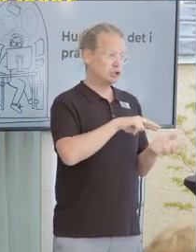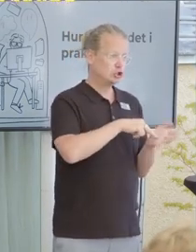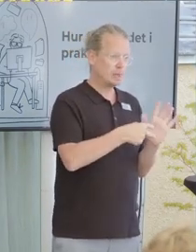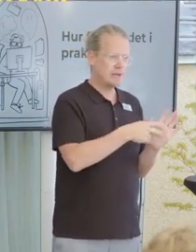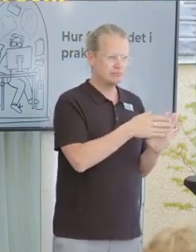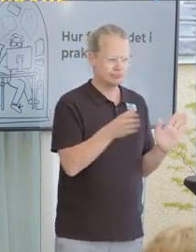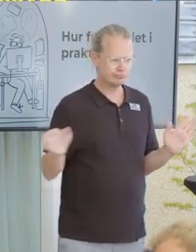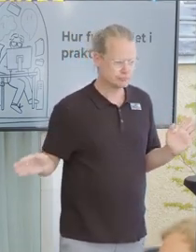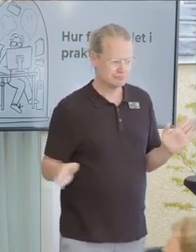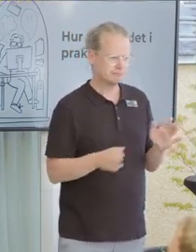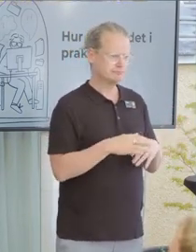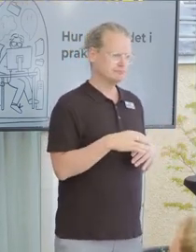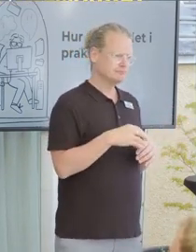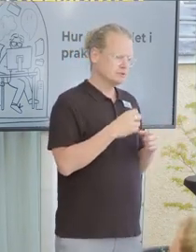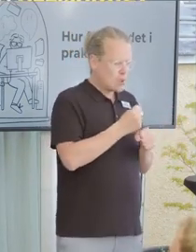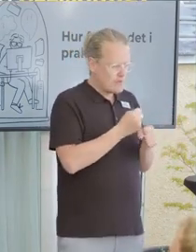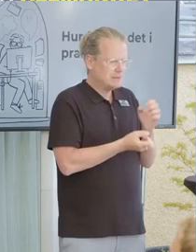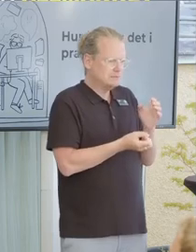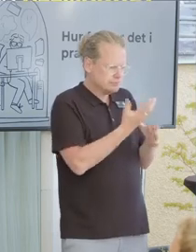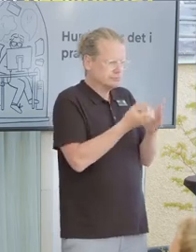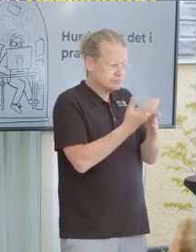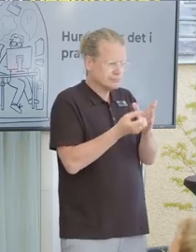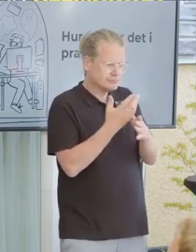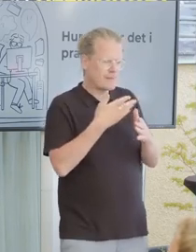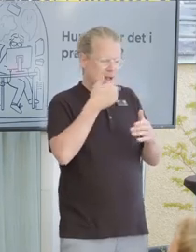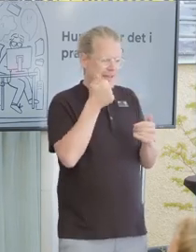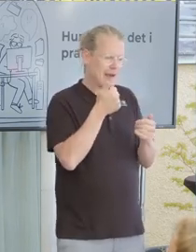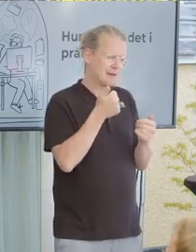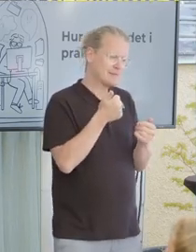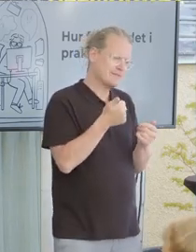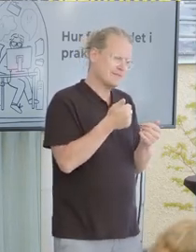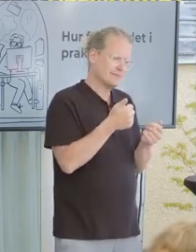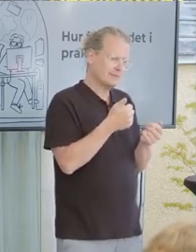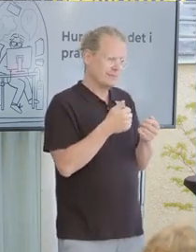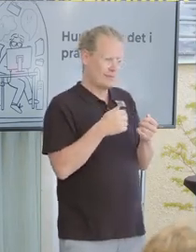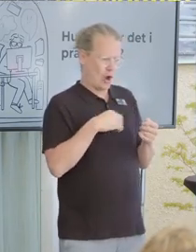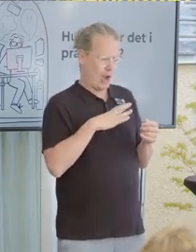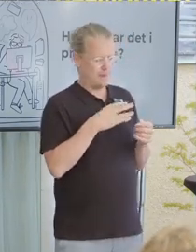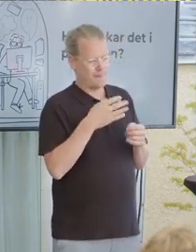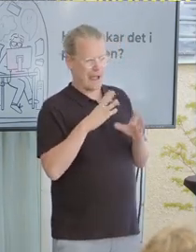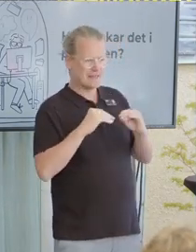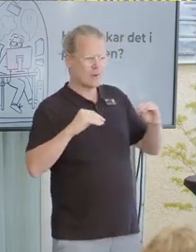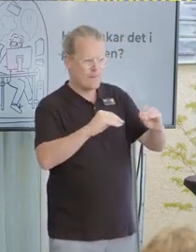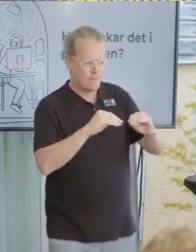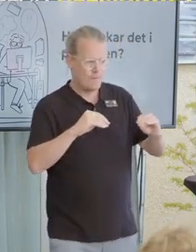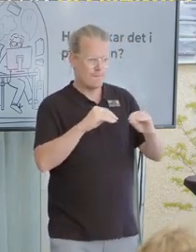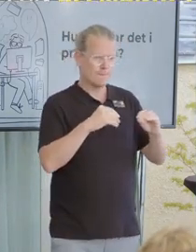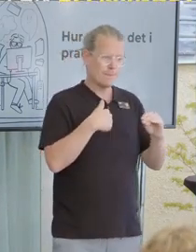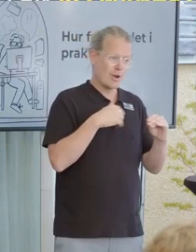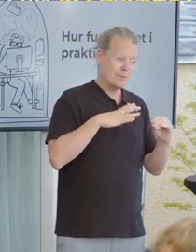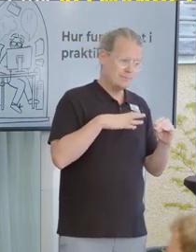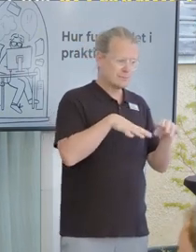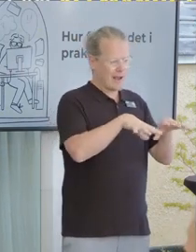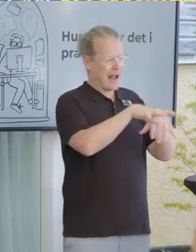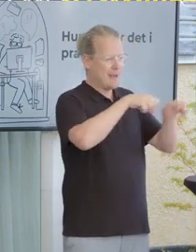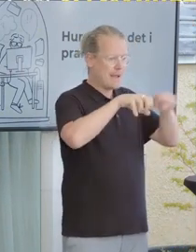generell infrastruktur, ska säga, bara för datautvinning. Vi har vår plattform data.com.se där man kan hämta upp en data och ladda ner, som vi